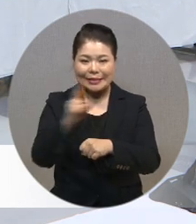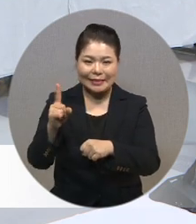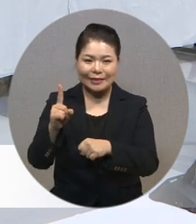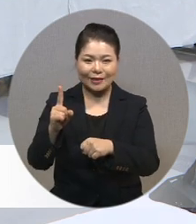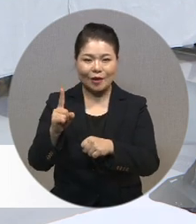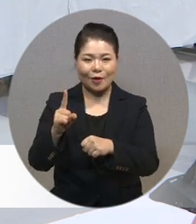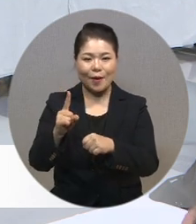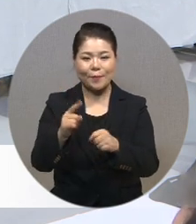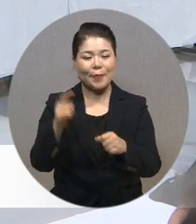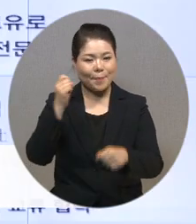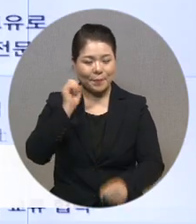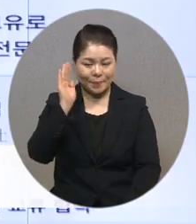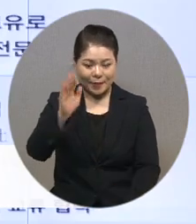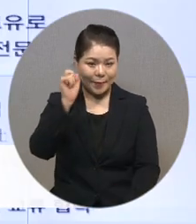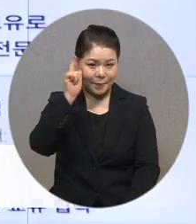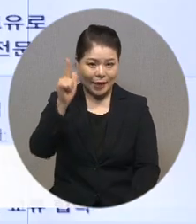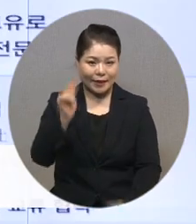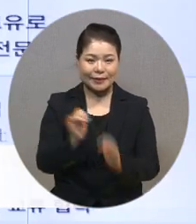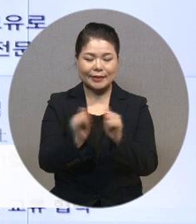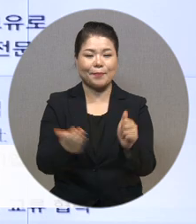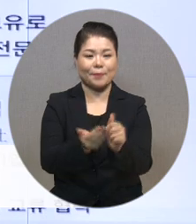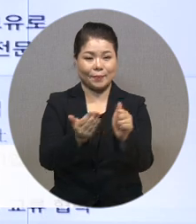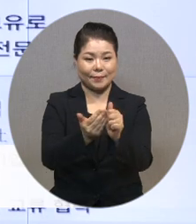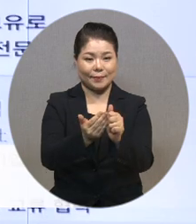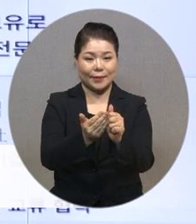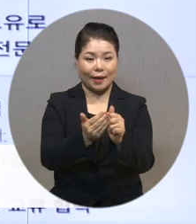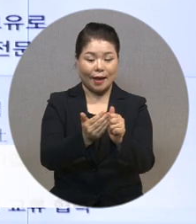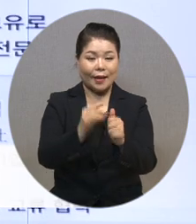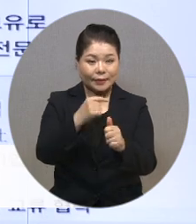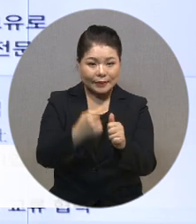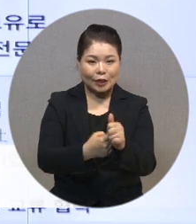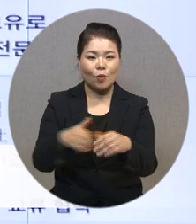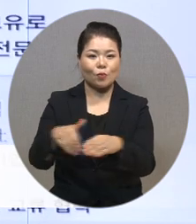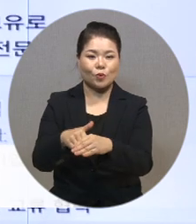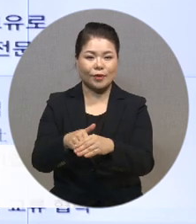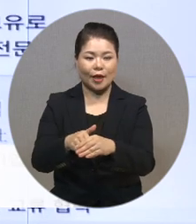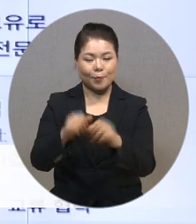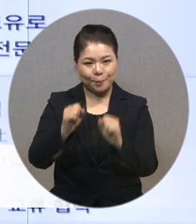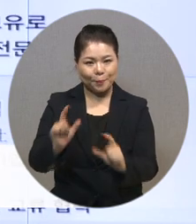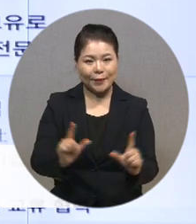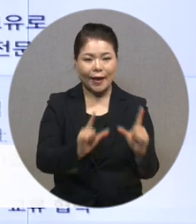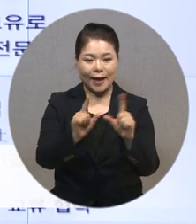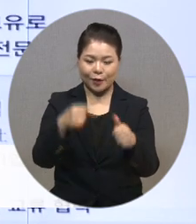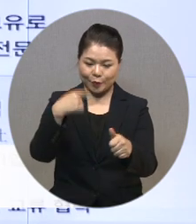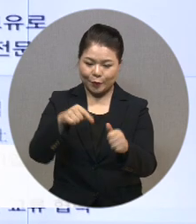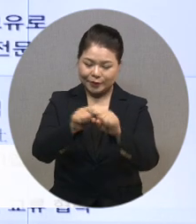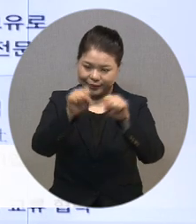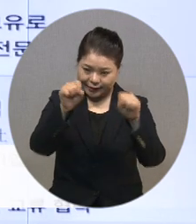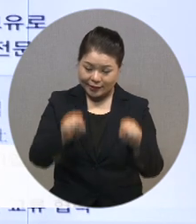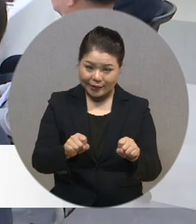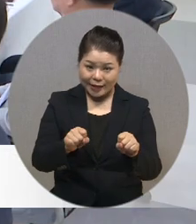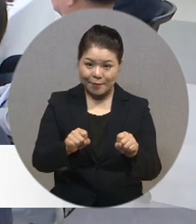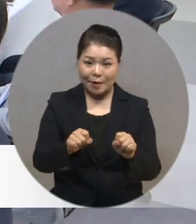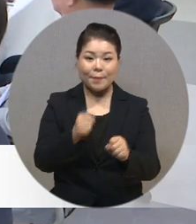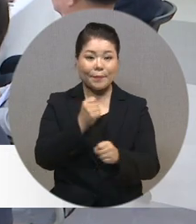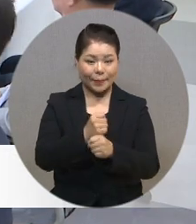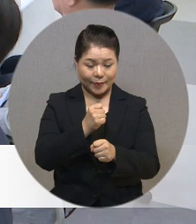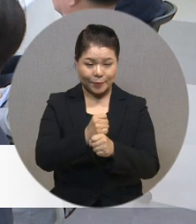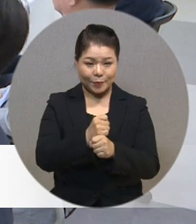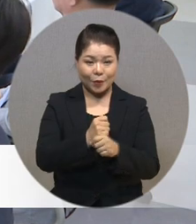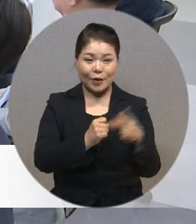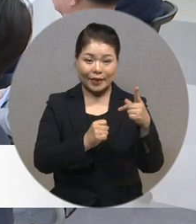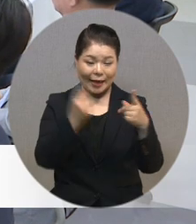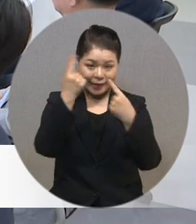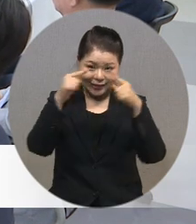미래 창의 인재 양성, 생태와 문화로 정주하는 교육 시스템 구축 등의 사업을 추진하고 K